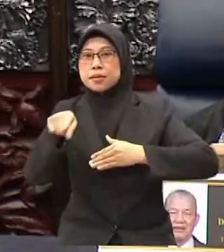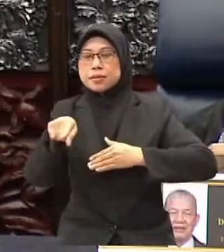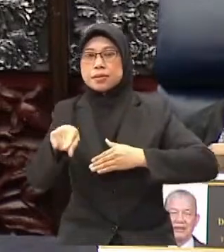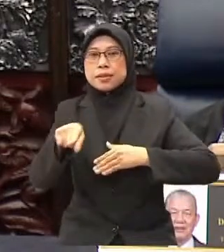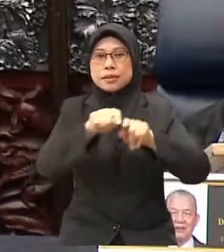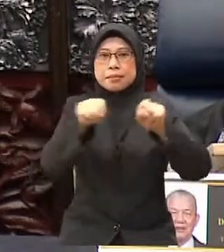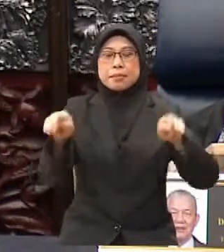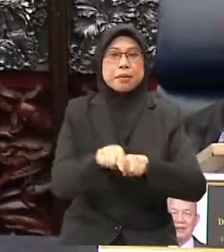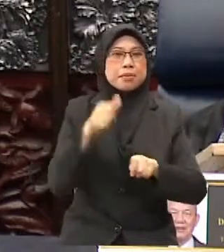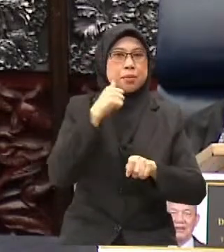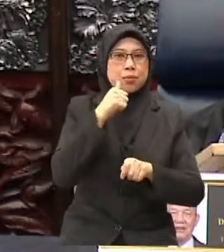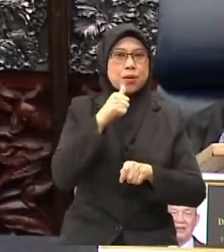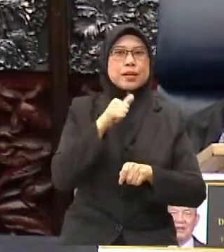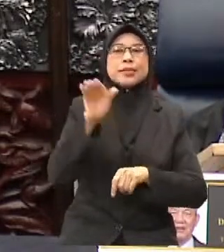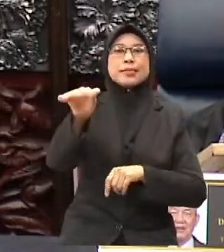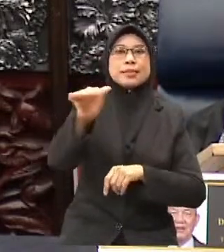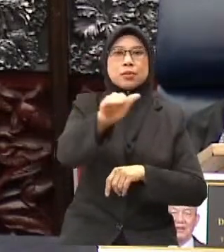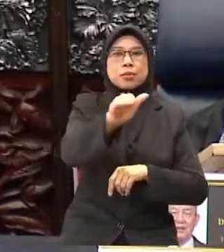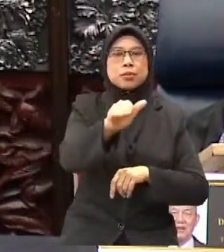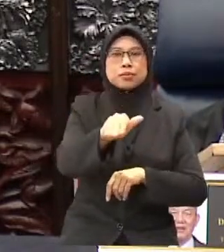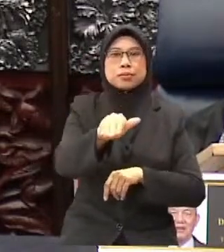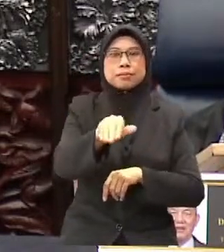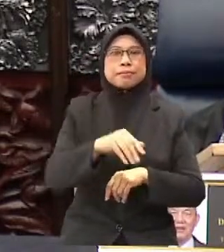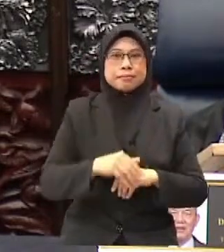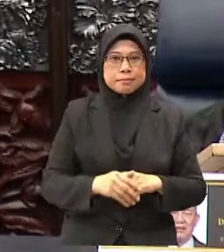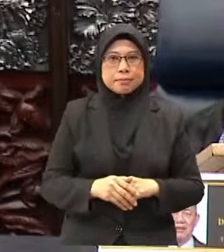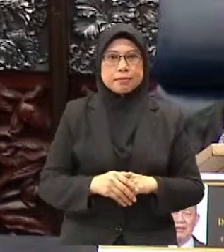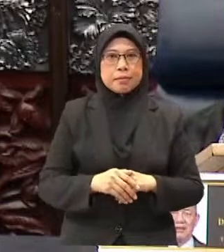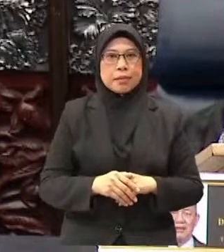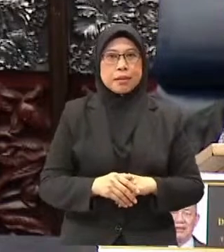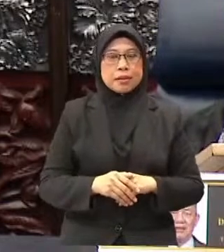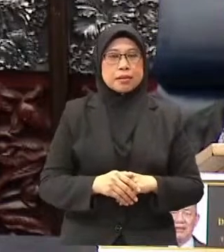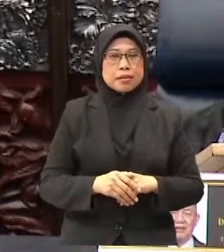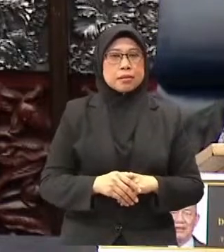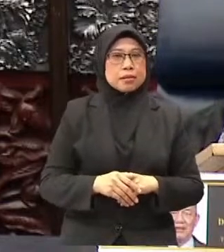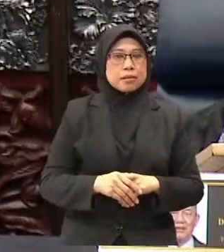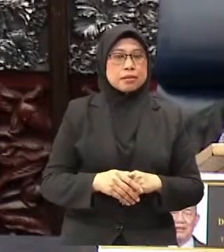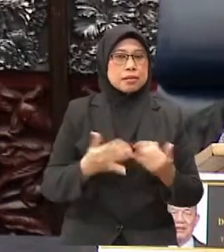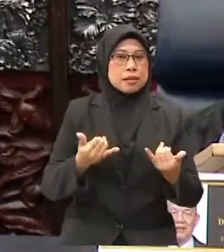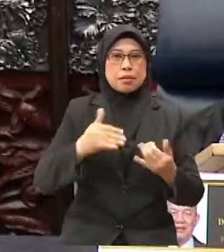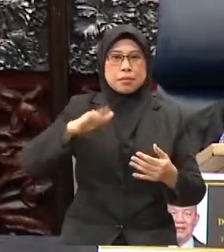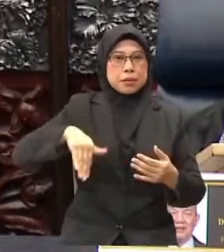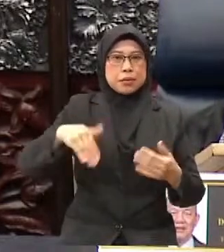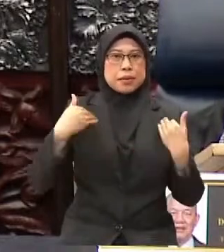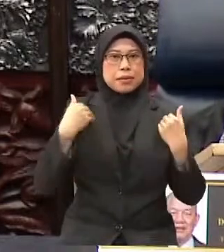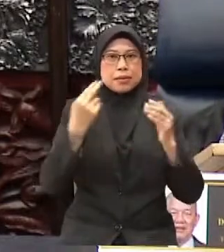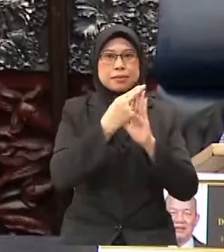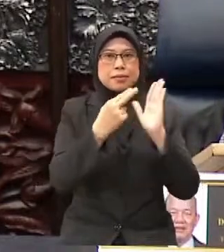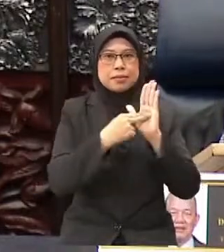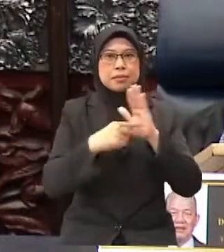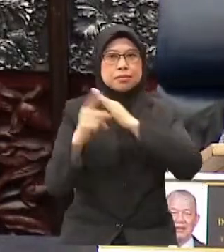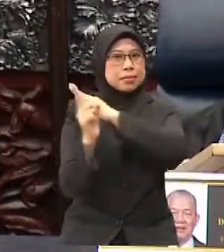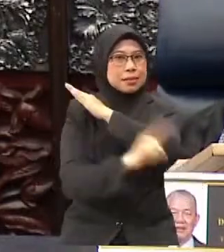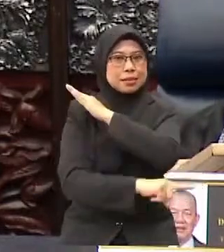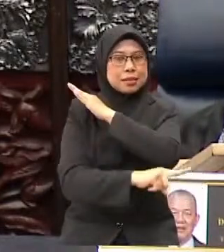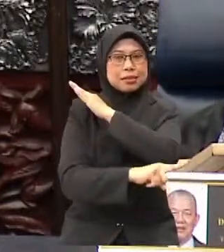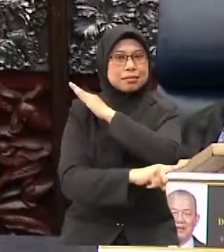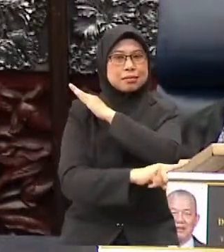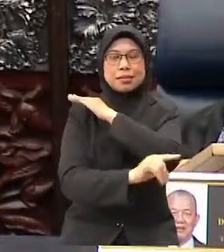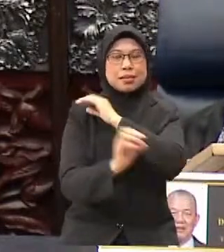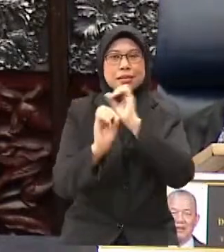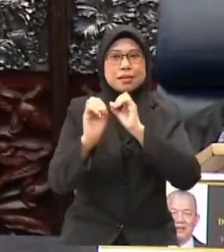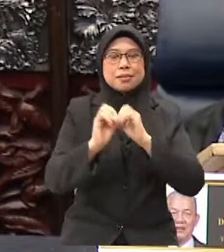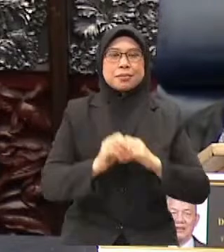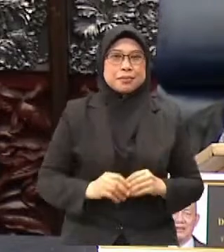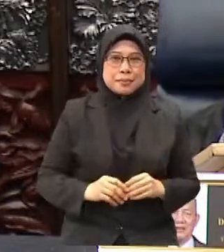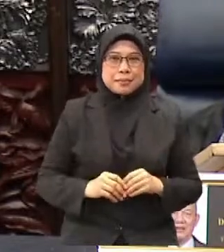sebagainya setakat ini belum ada lagi apa-apa peraturan untuk kita dapat mendenda ataupun memberikan